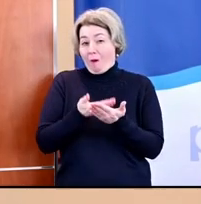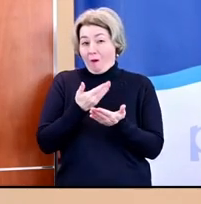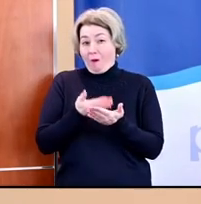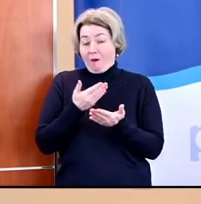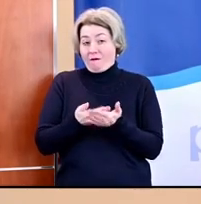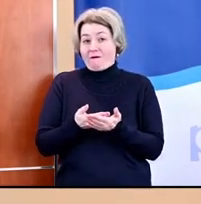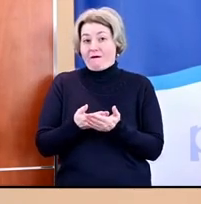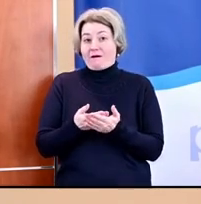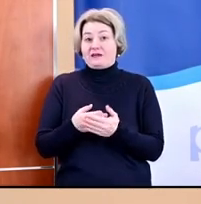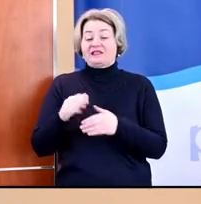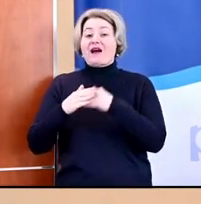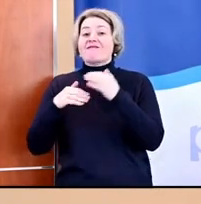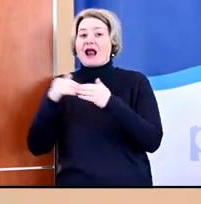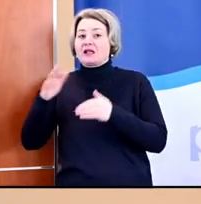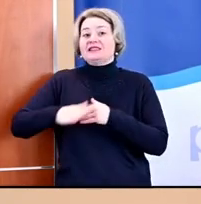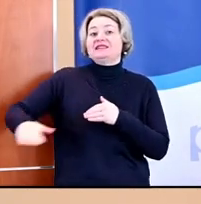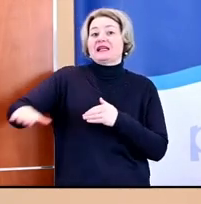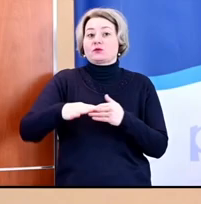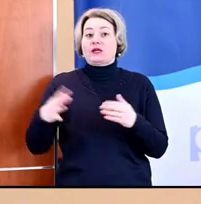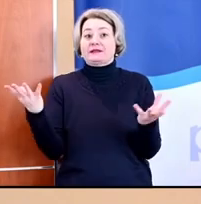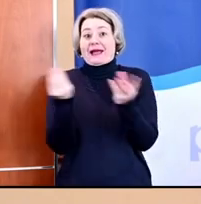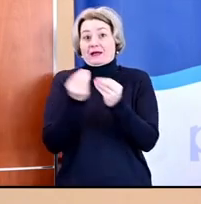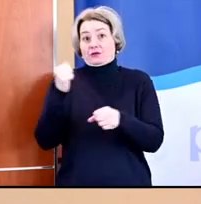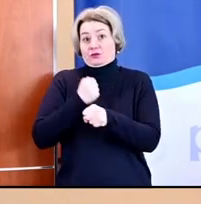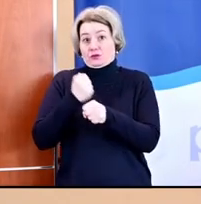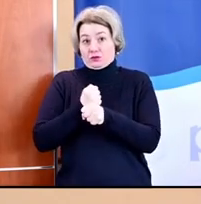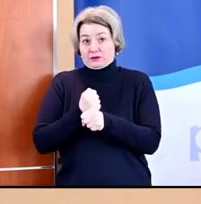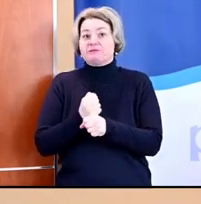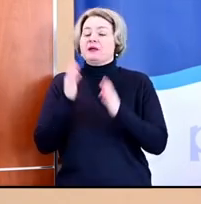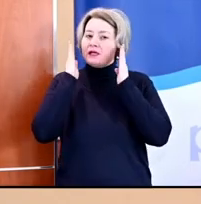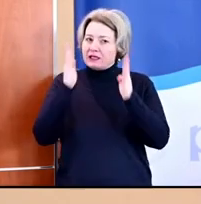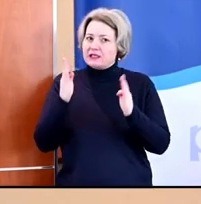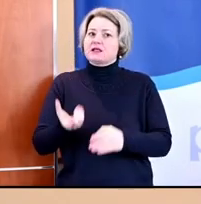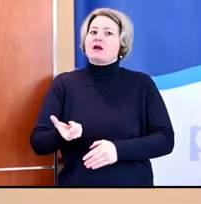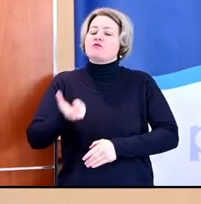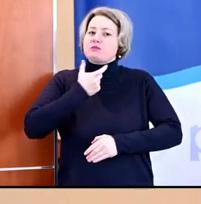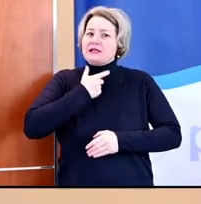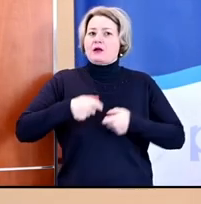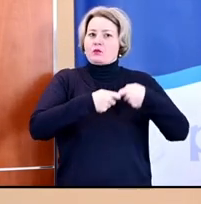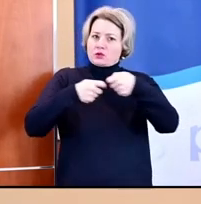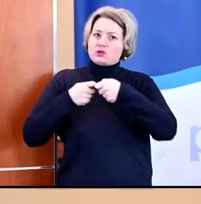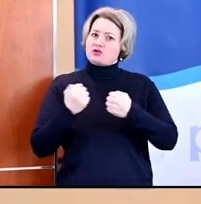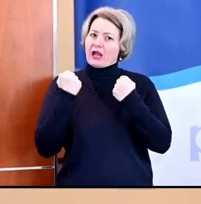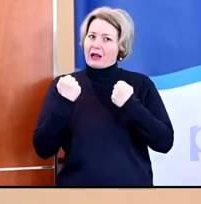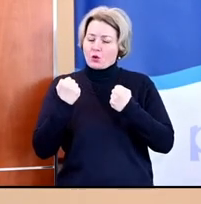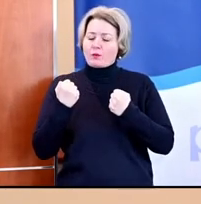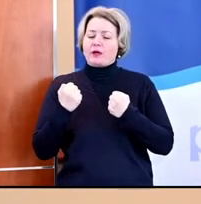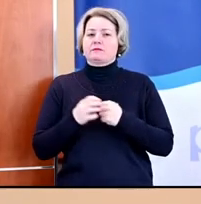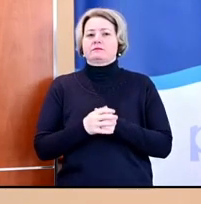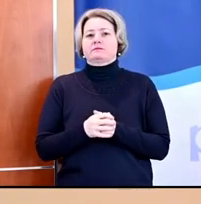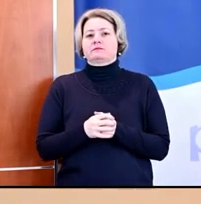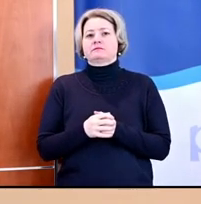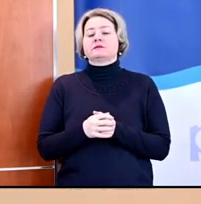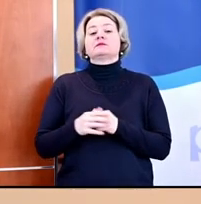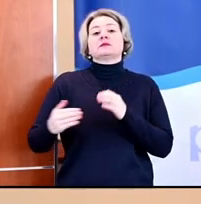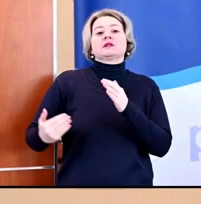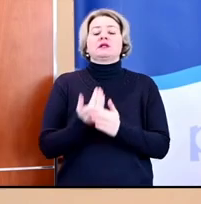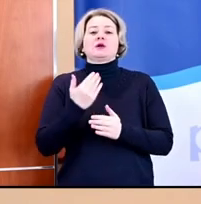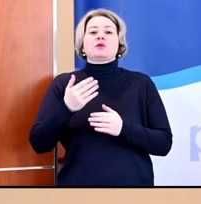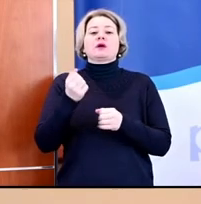hisz az együttműködés és a bizalomra épülő közösségek erejében legújabb munkaköre és feladata a web